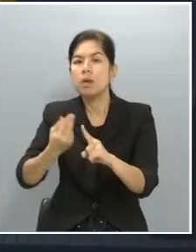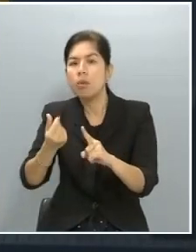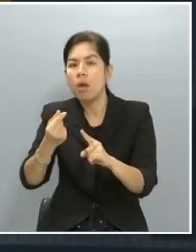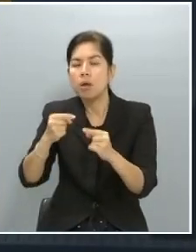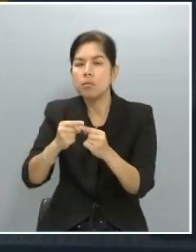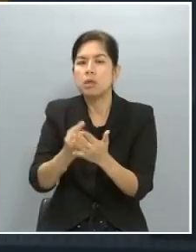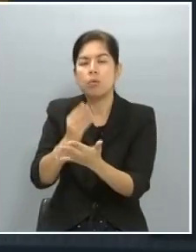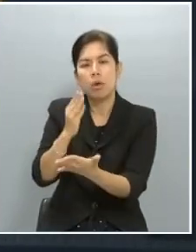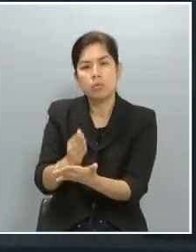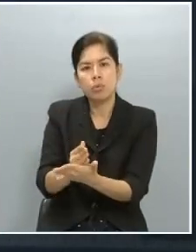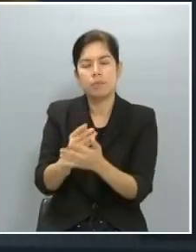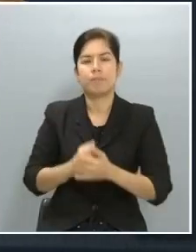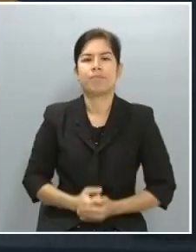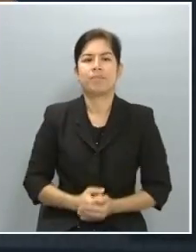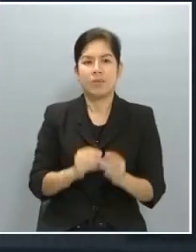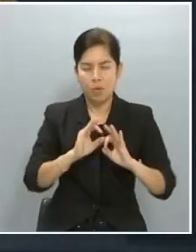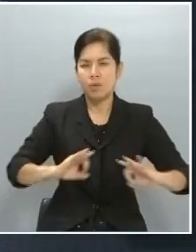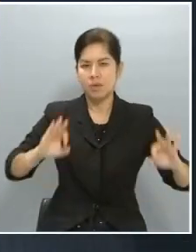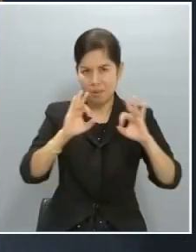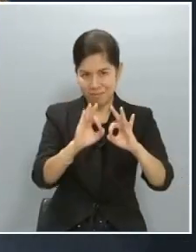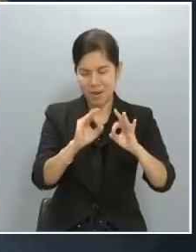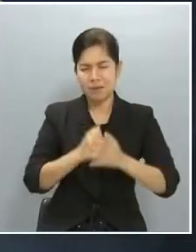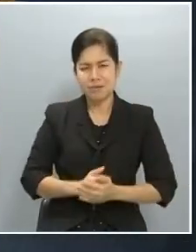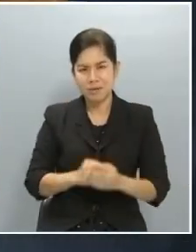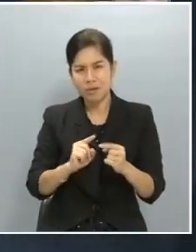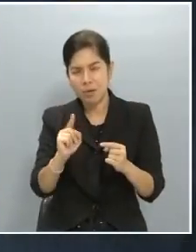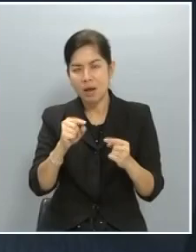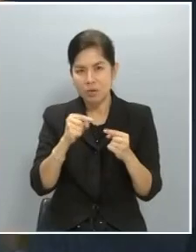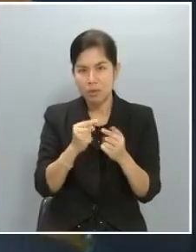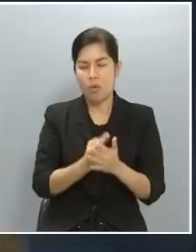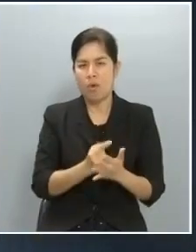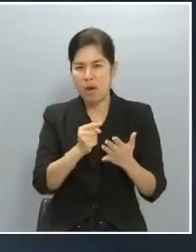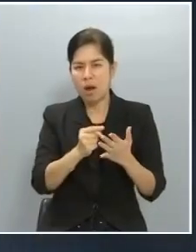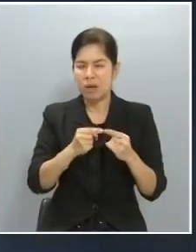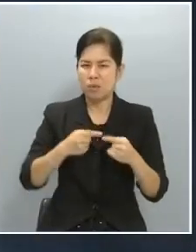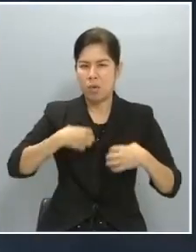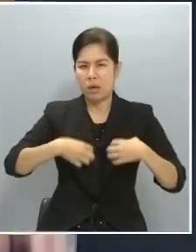องๆที่ดูวันนี้ใครว่าอะไรจบครับใช้ผลงานในสนามตอบโต้อย่าใช้อาวุธ